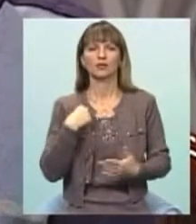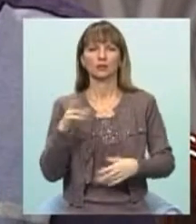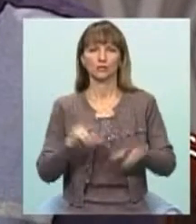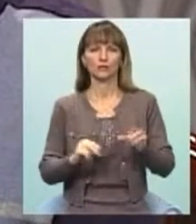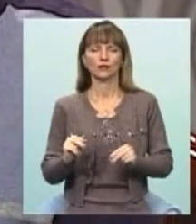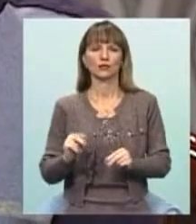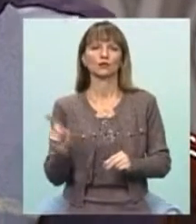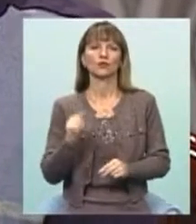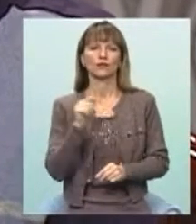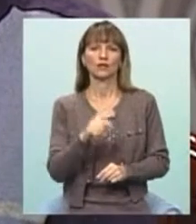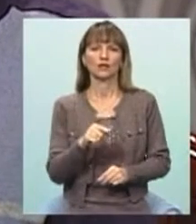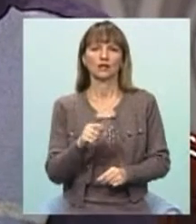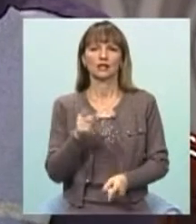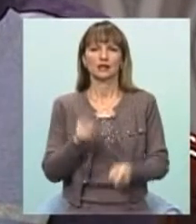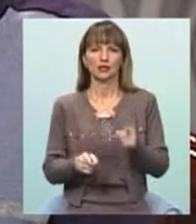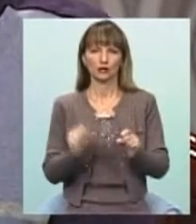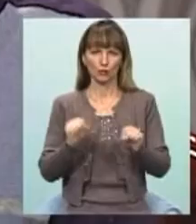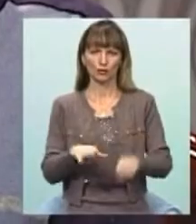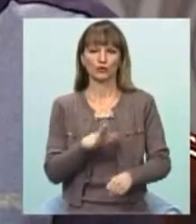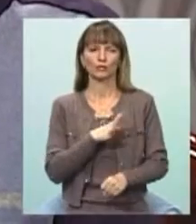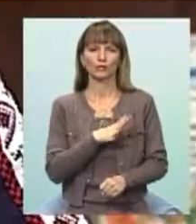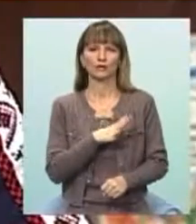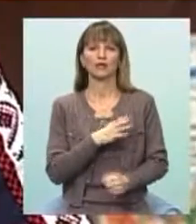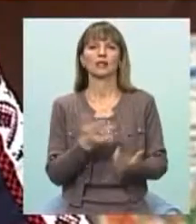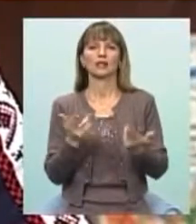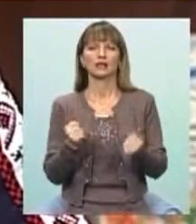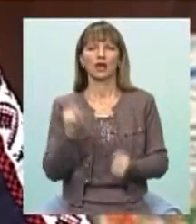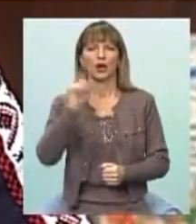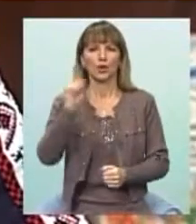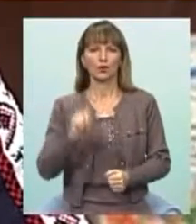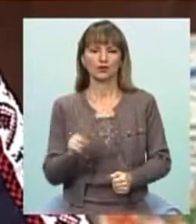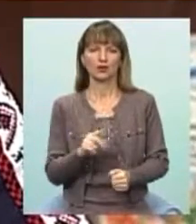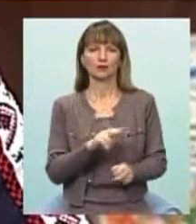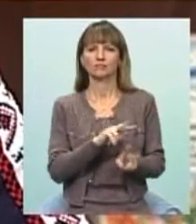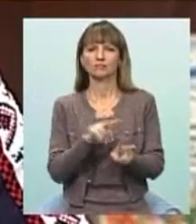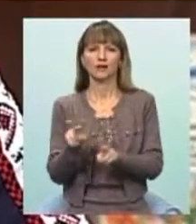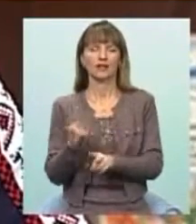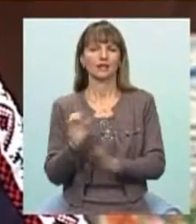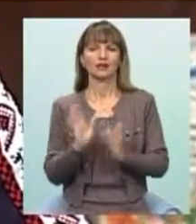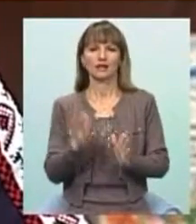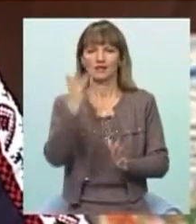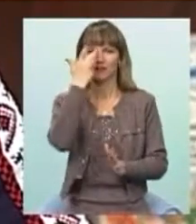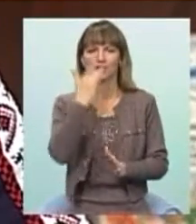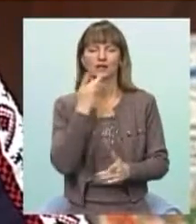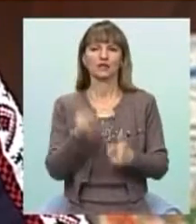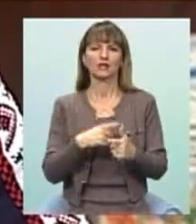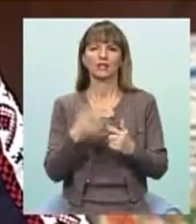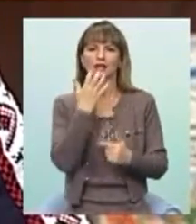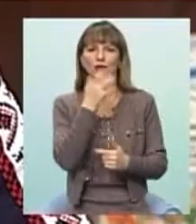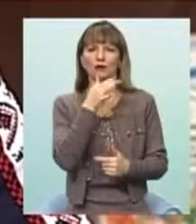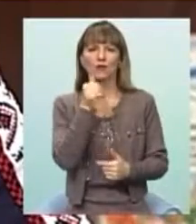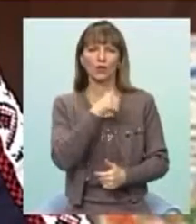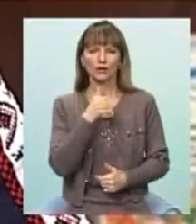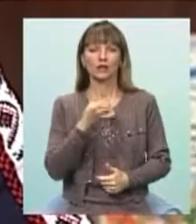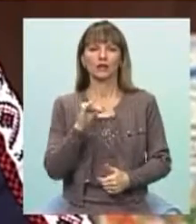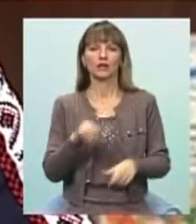вважаю, що вона іноді може бути. Так, звичайно, гроза простежується не тільки в літню або в теплу пору року, а